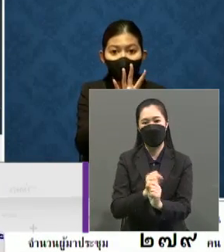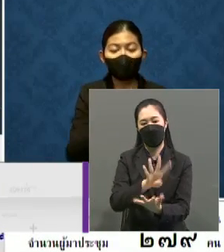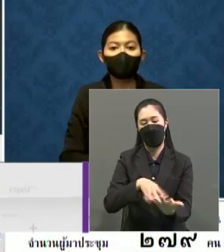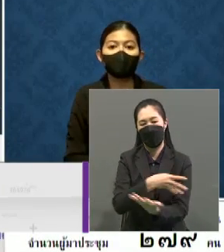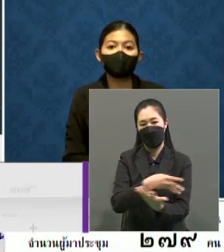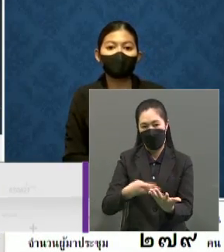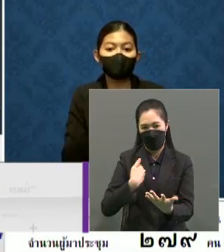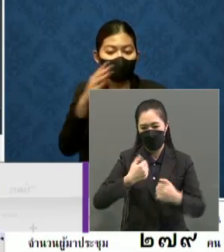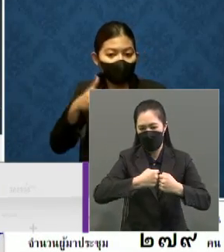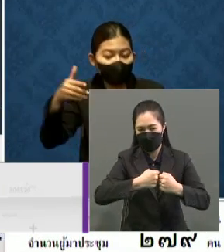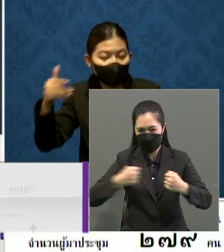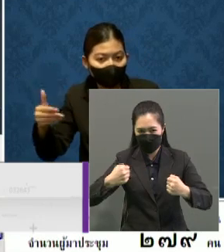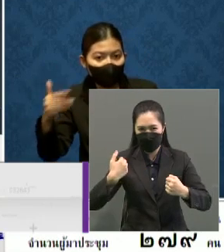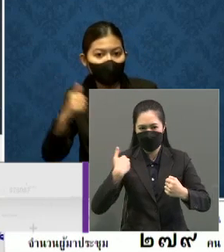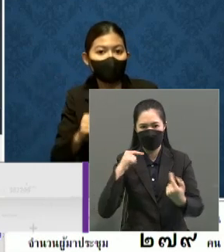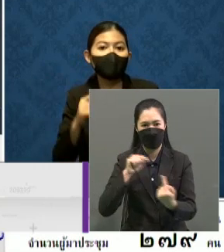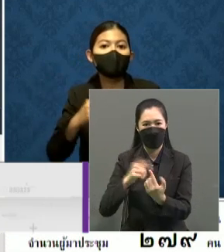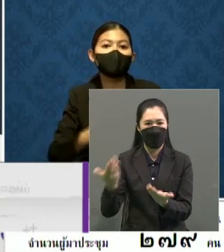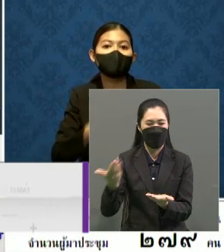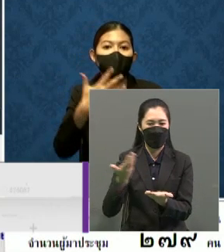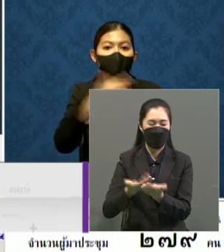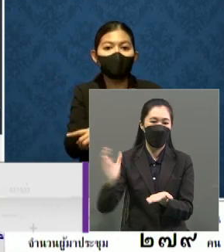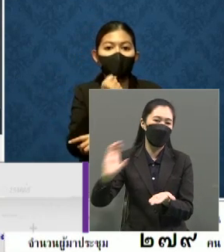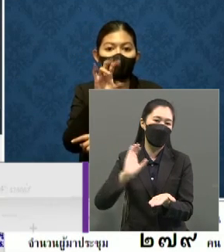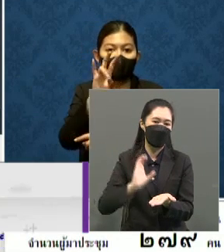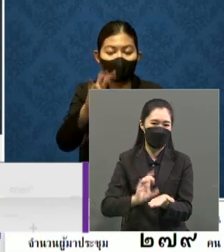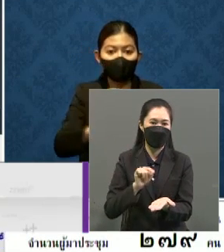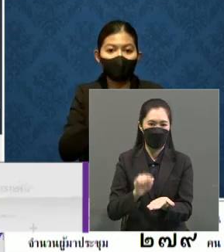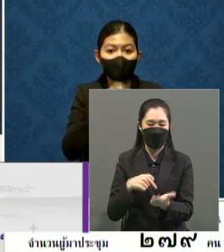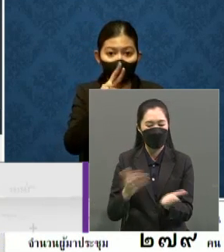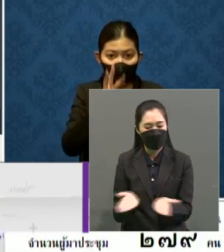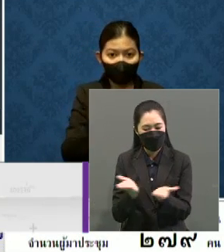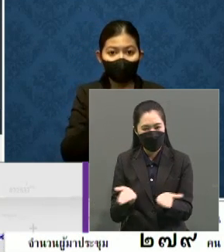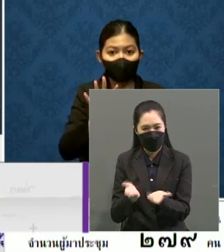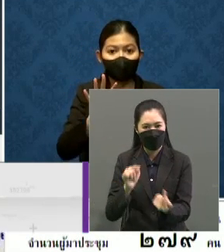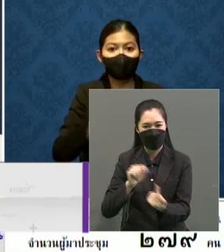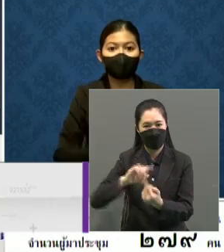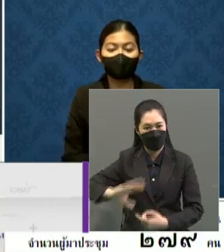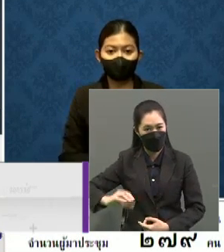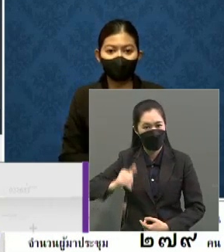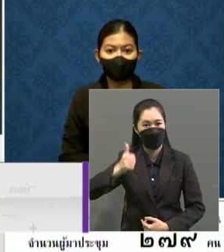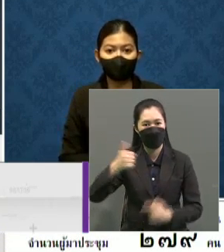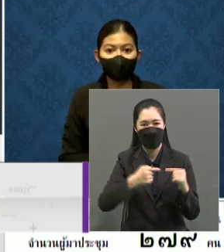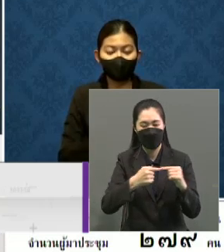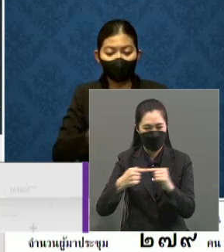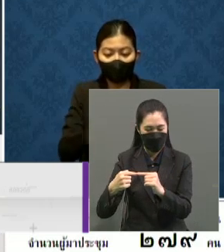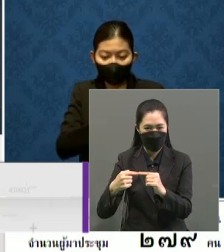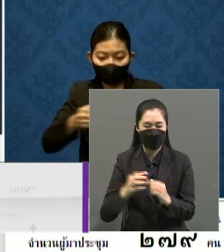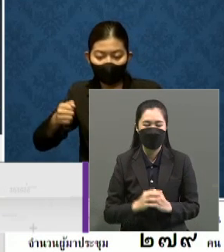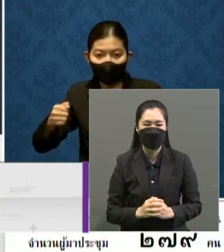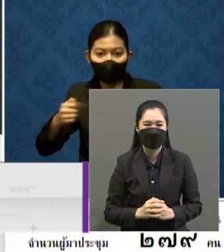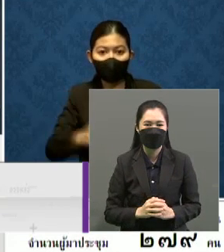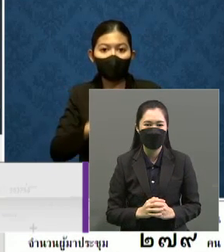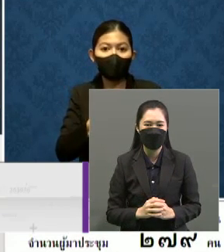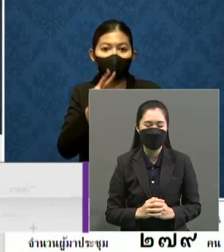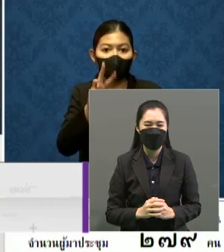บขยายตัวผ่านการจัดทำงบแบบขาดดุลเพื่อสนับสนุนการฟื้นตัวของเศรษฐกิจอย่างต่อเนื่องแบบค่อยเป็นค่อยไ